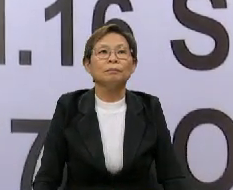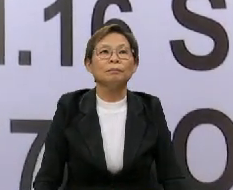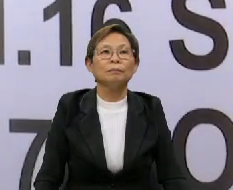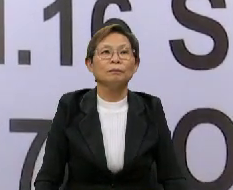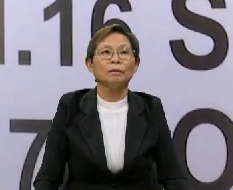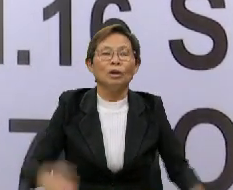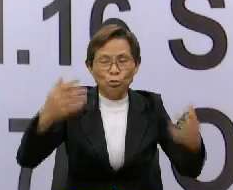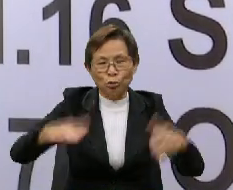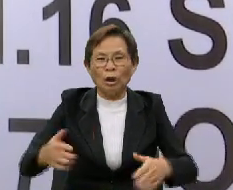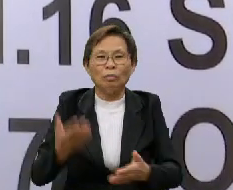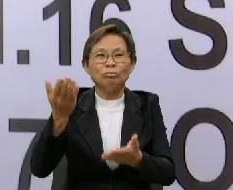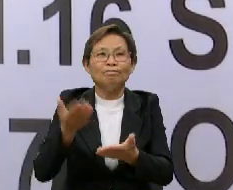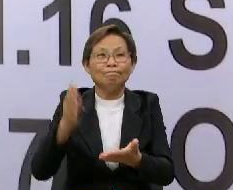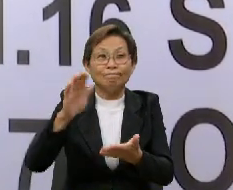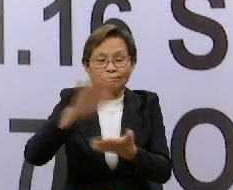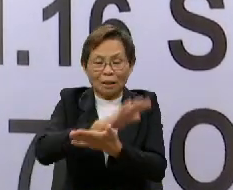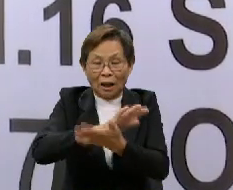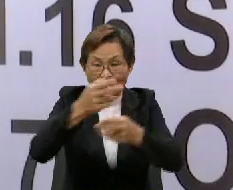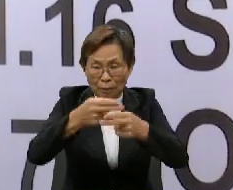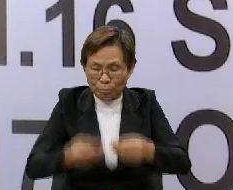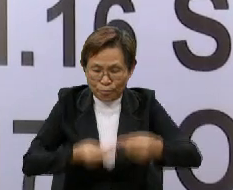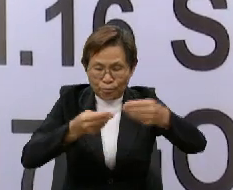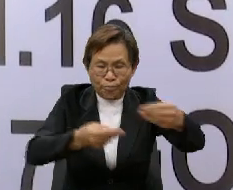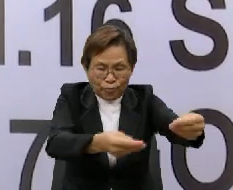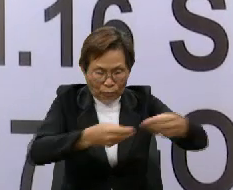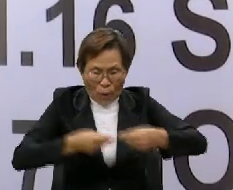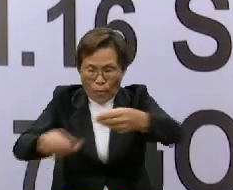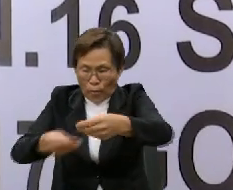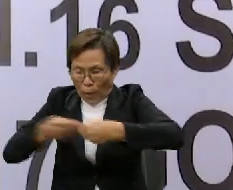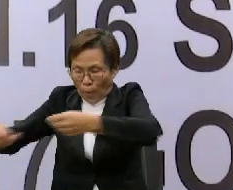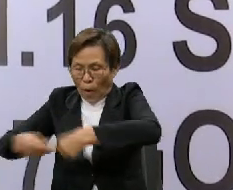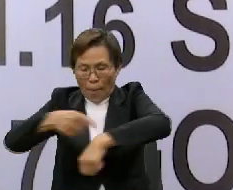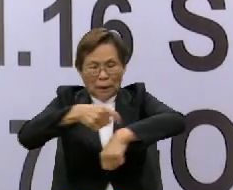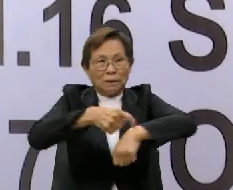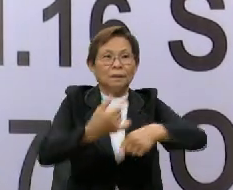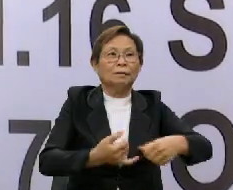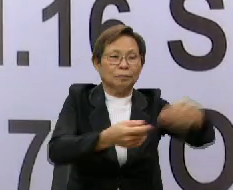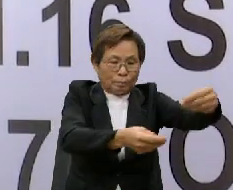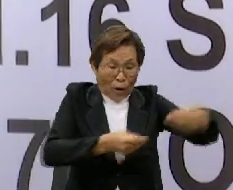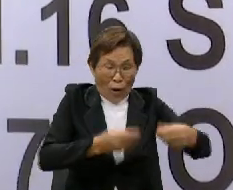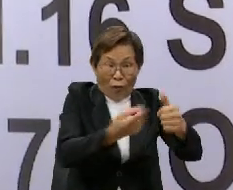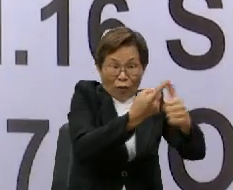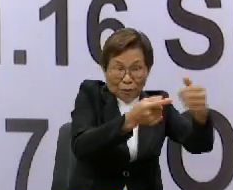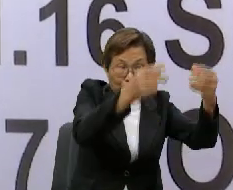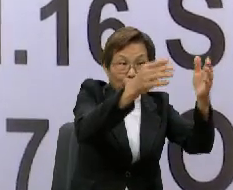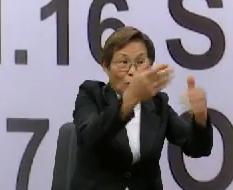Mereka telah mengemukakan kertas-kertas penamaan mereka pada masa yang berikut. Yang